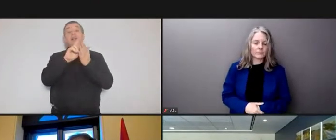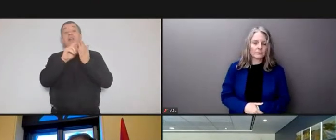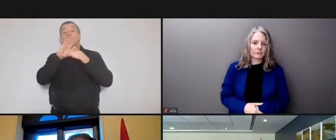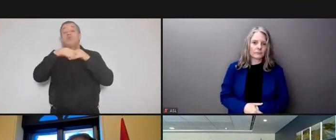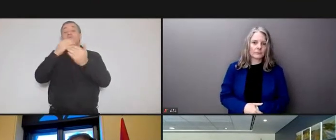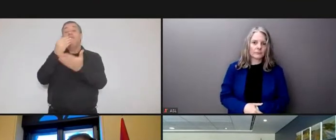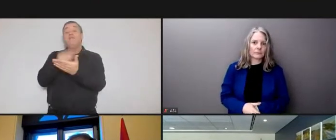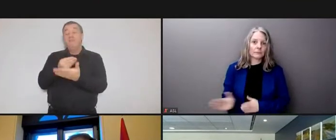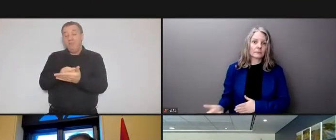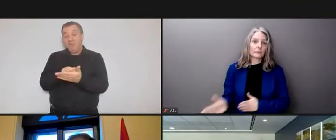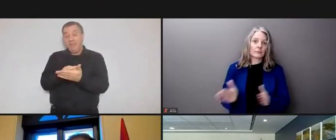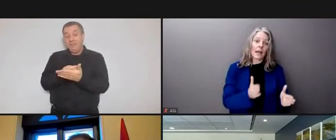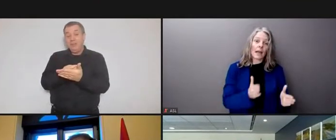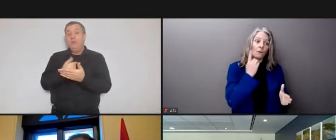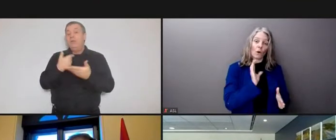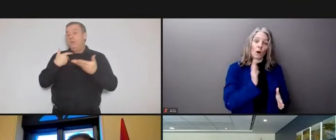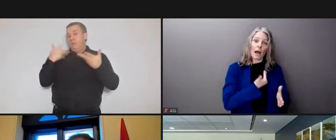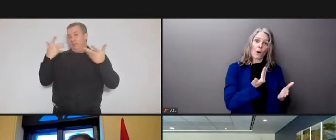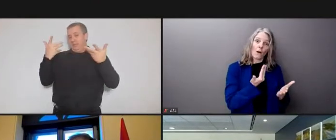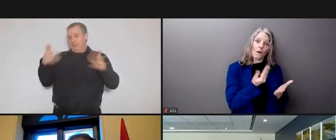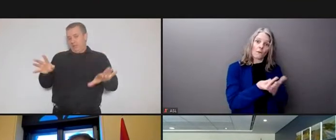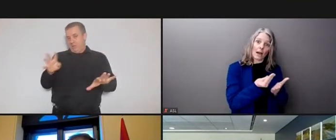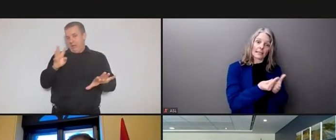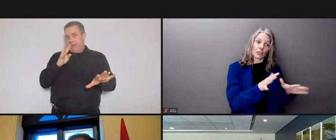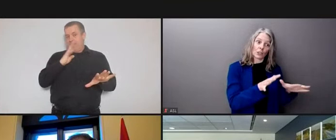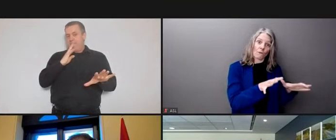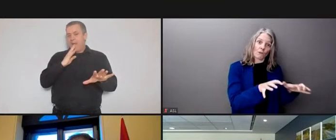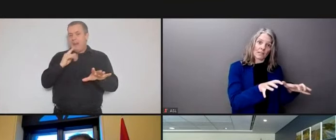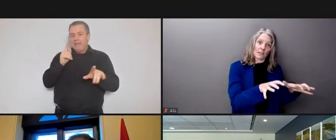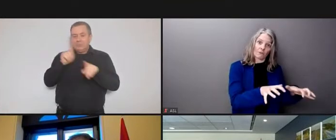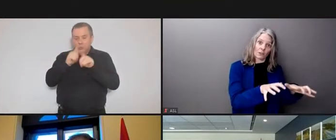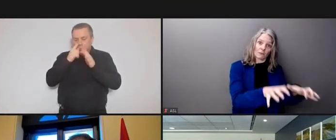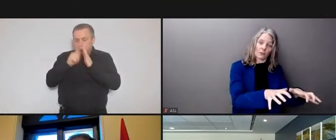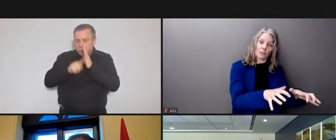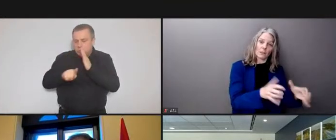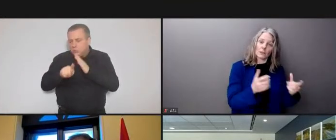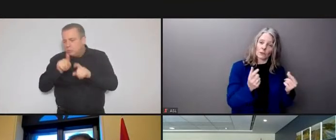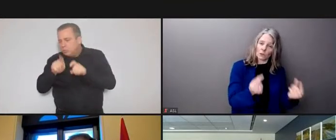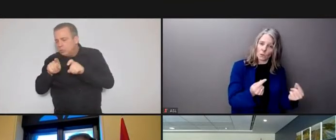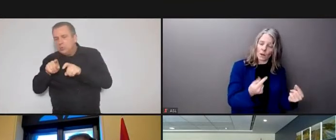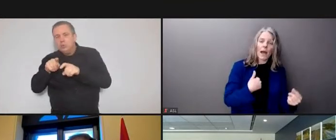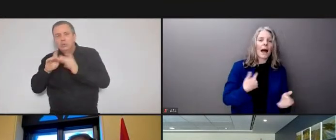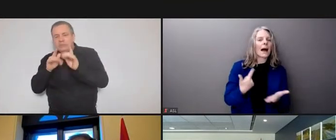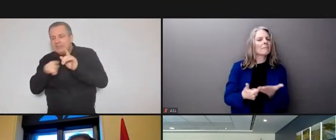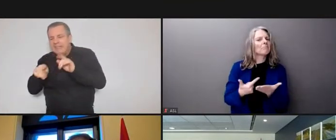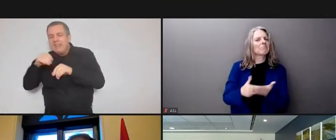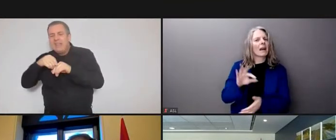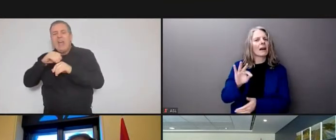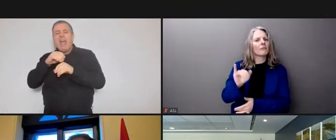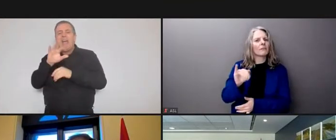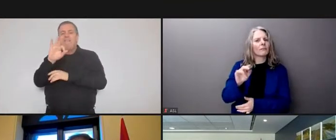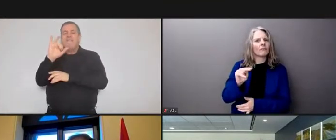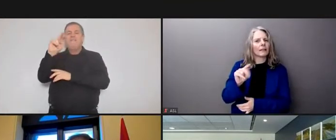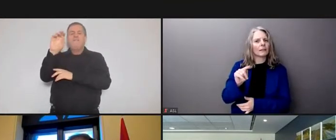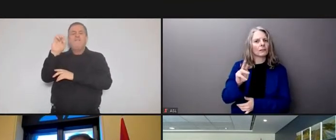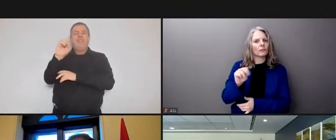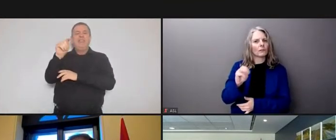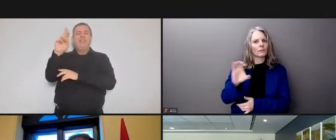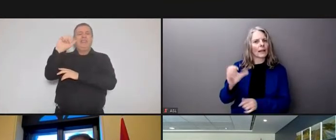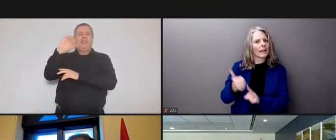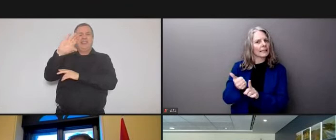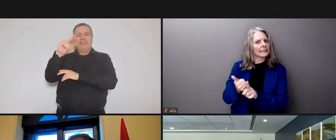j'ai parlé du FinTrack du centre d'analyse et je pense qu'on a compris